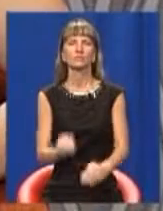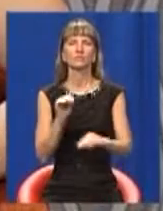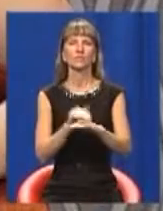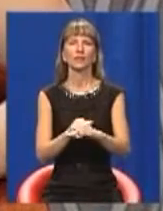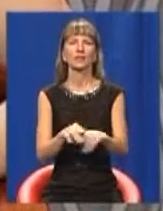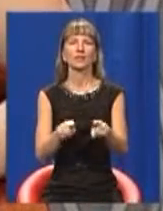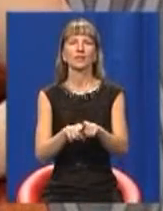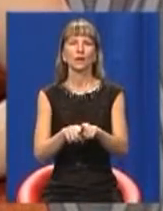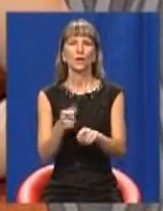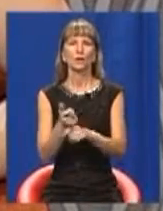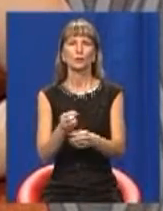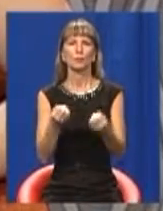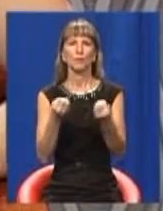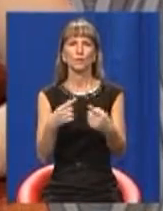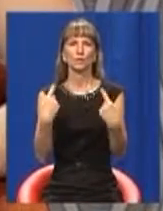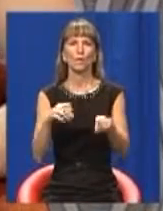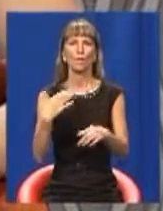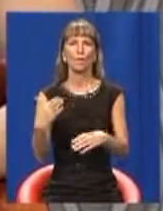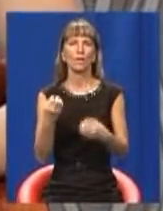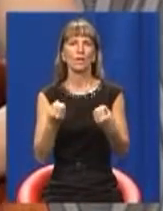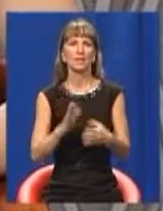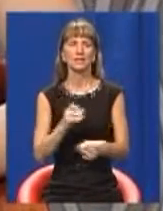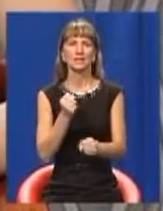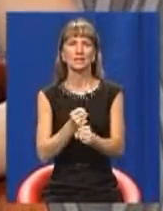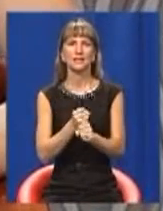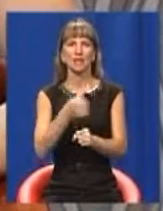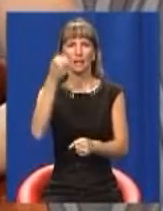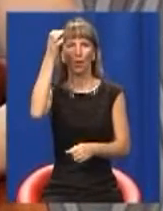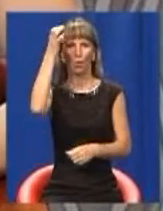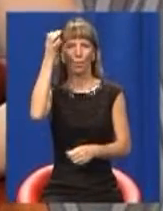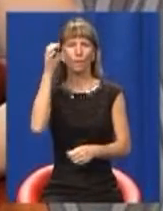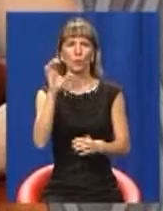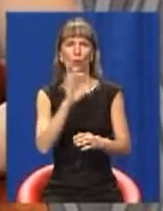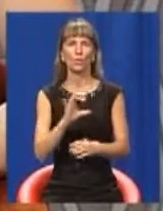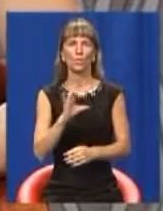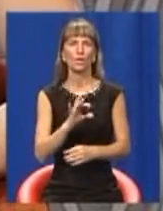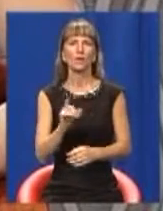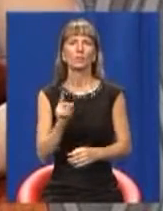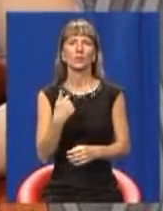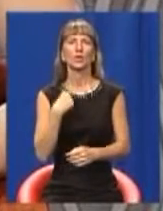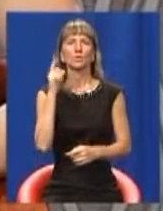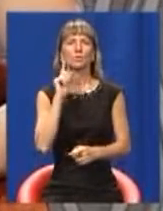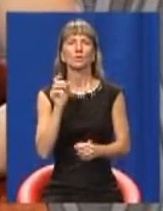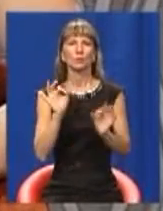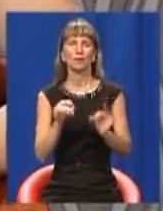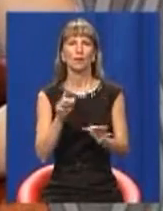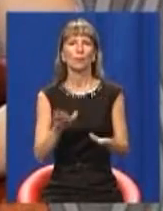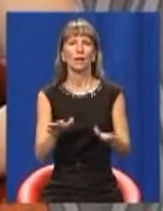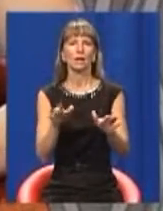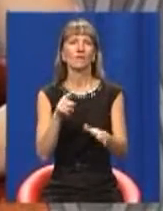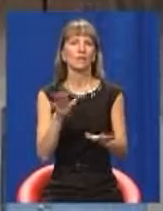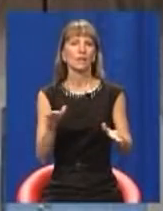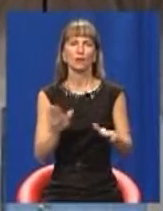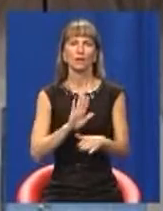Виявляється, отак от начебто дуже просто, з іншого боку, і не просто зробити наукову кулю. Чомусь я думав, правда, що вона полетить, а вона